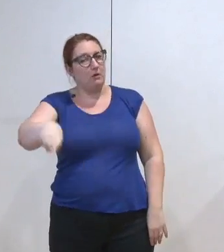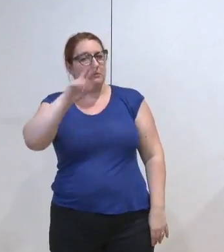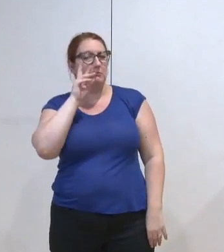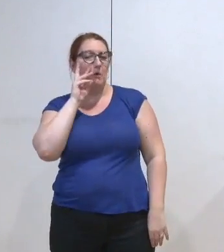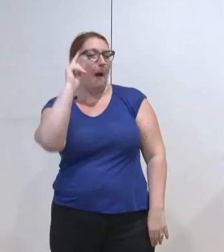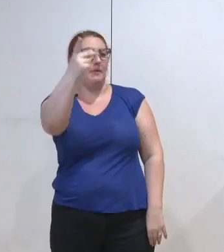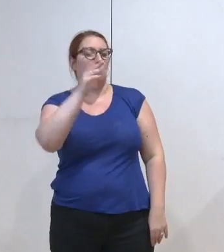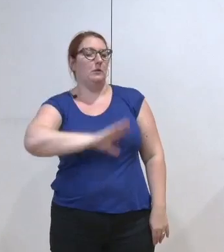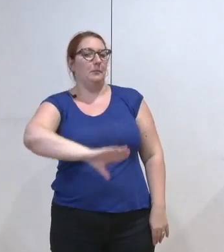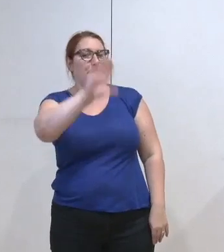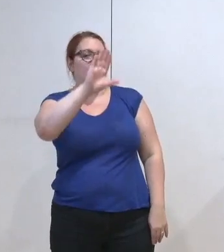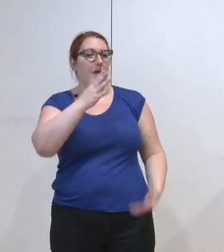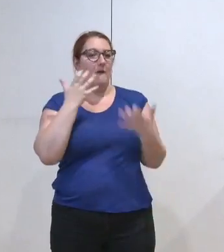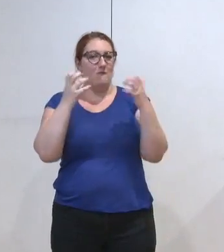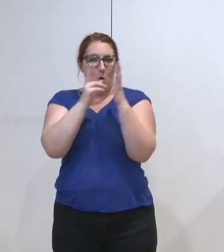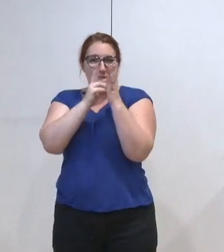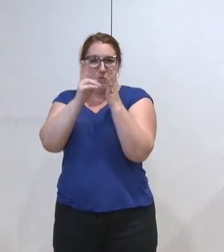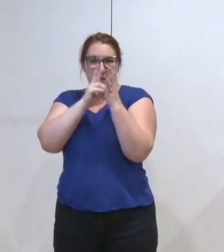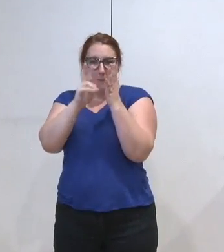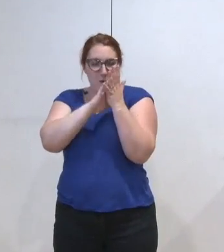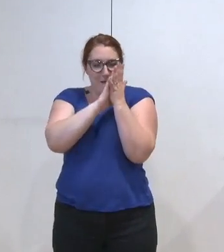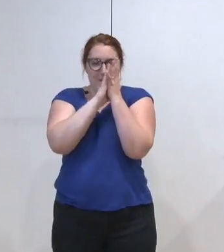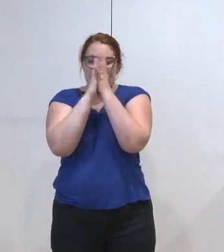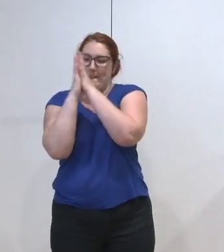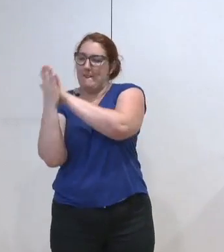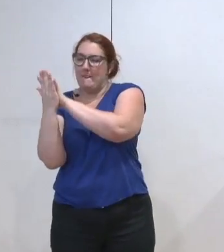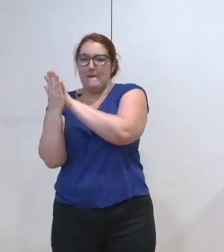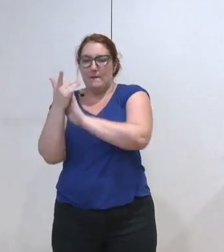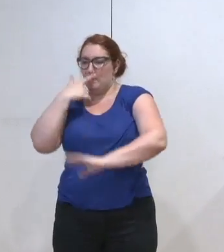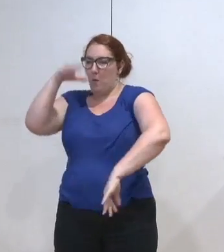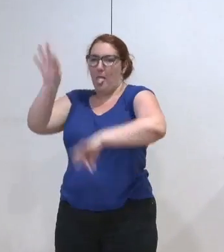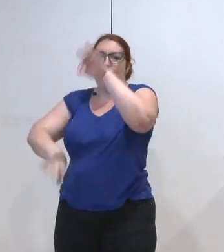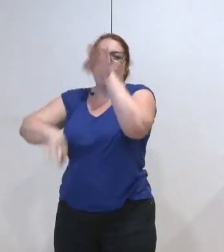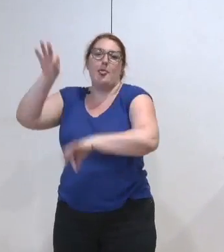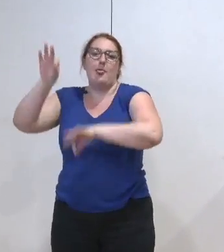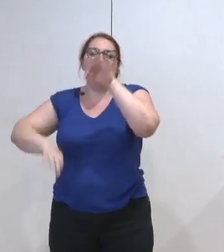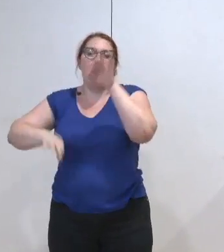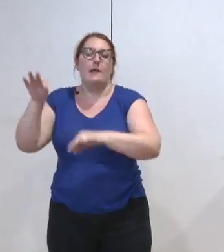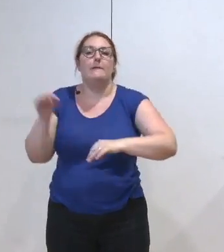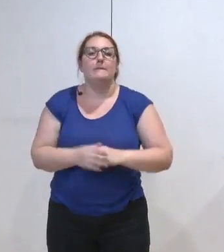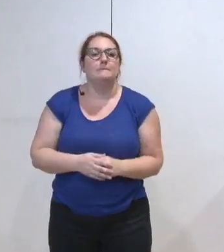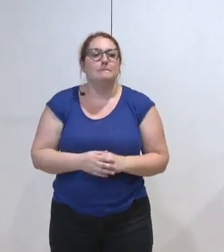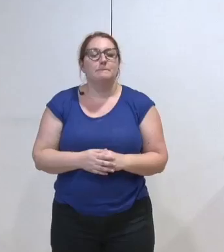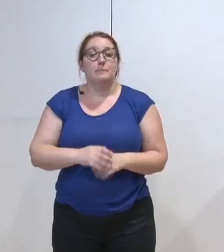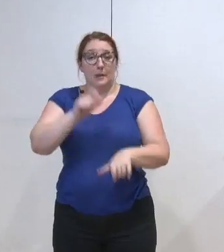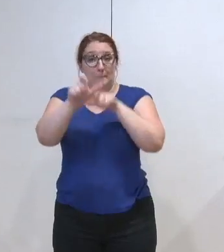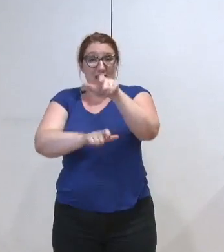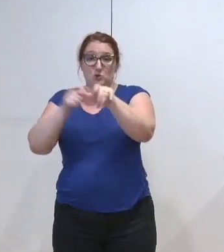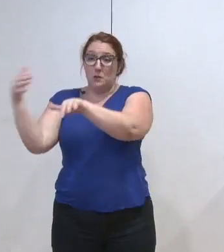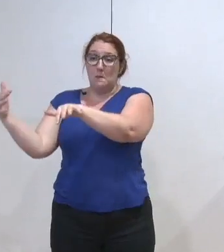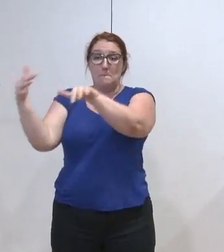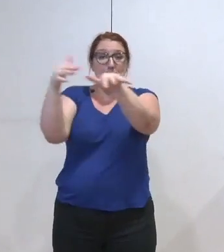systématiquement tordre le vocabulaire pour faire croire aux gens ce qui n'est pas la la réalité les migrants